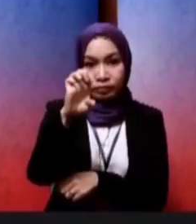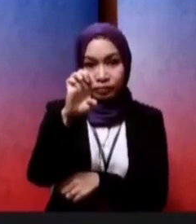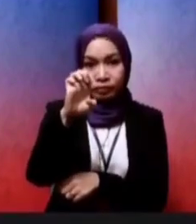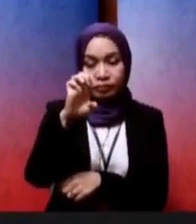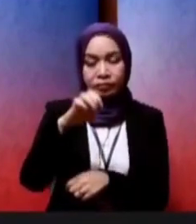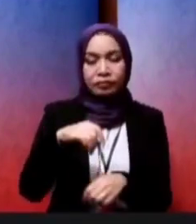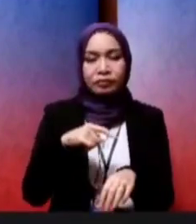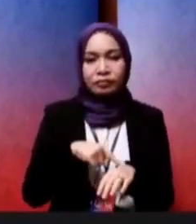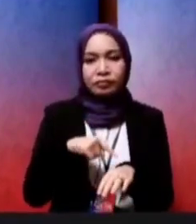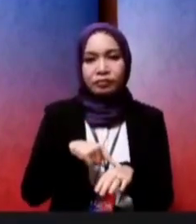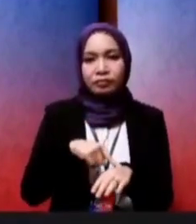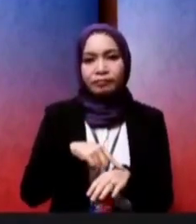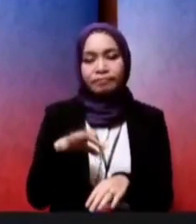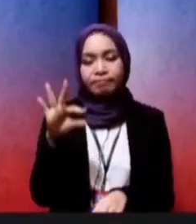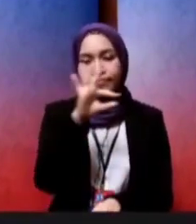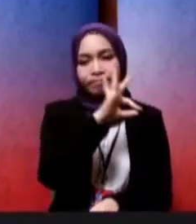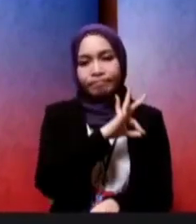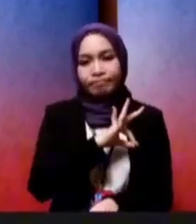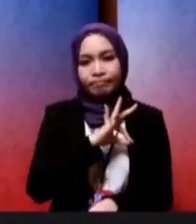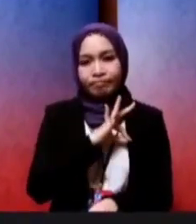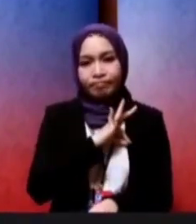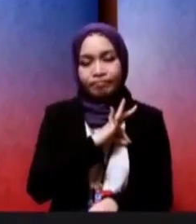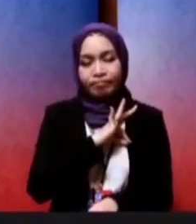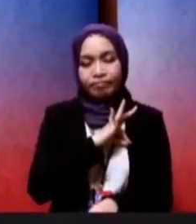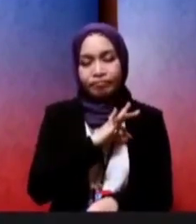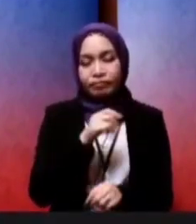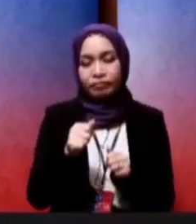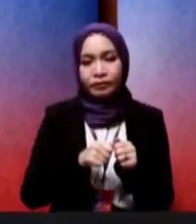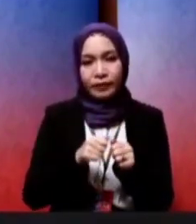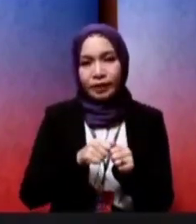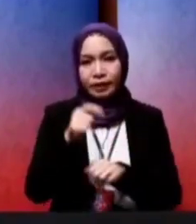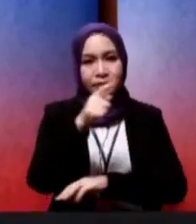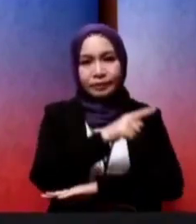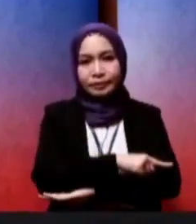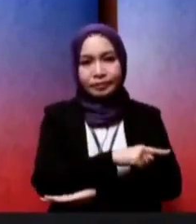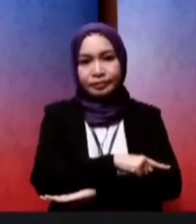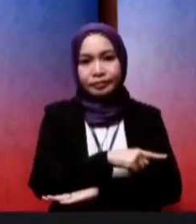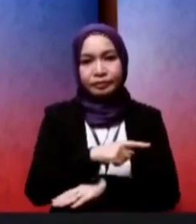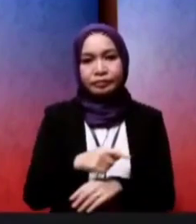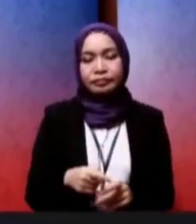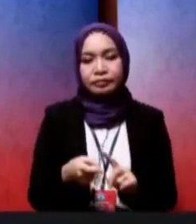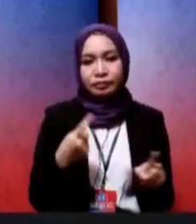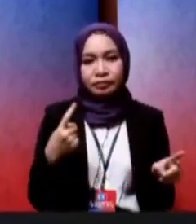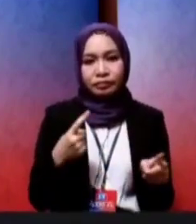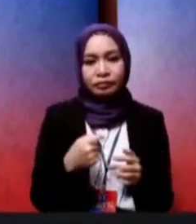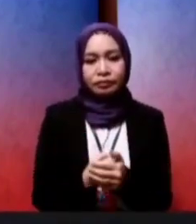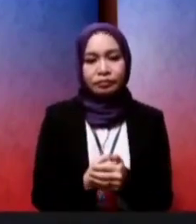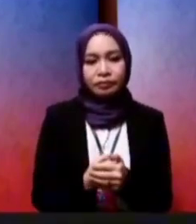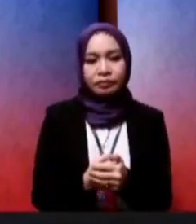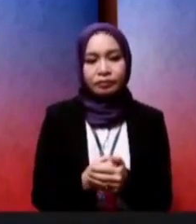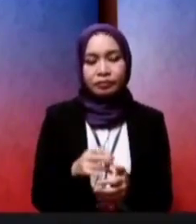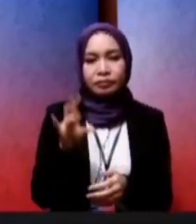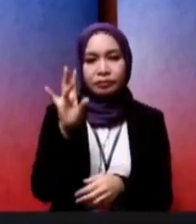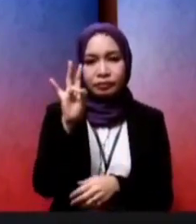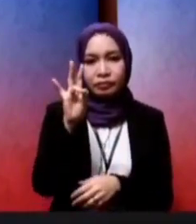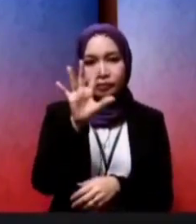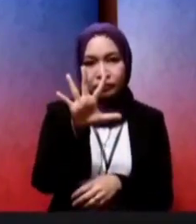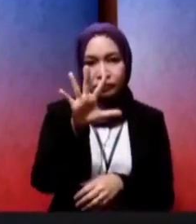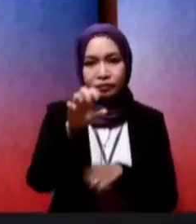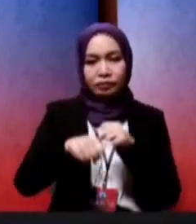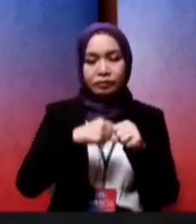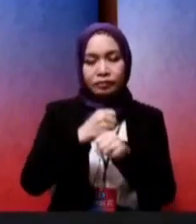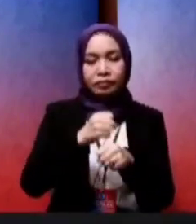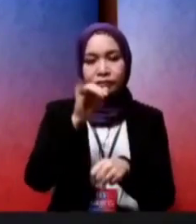saban hari sejak5 tahun yang lalu saudarasaudari saya sebut ini kerana Saya mahu